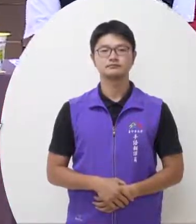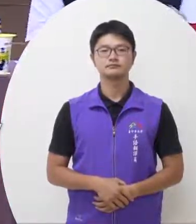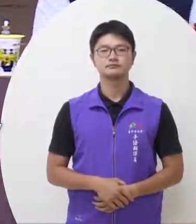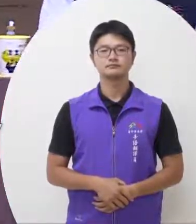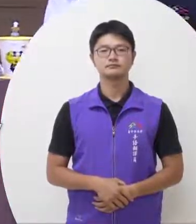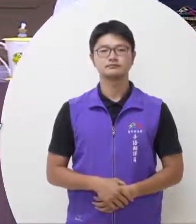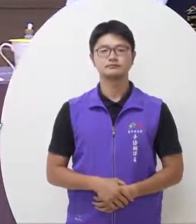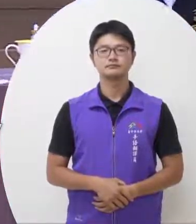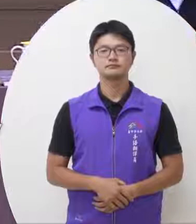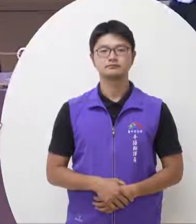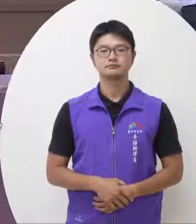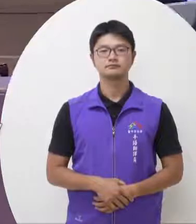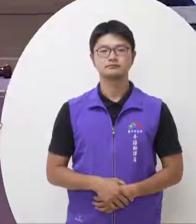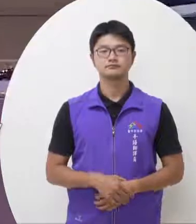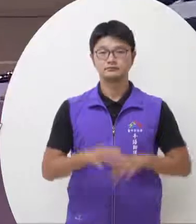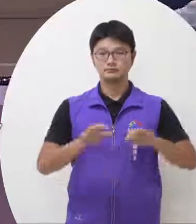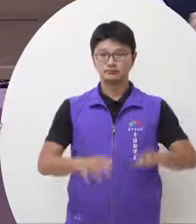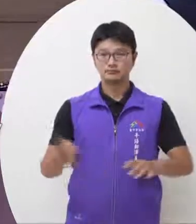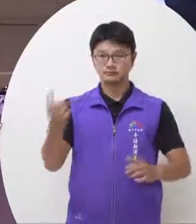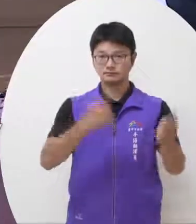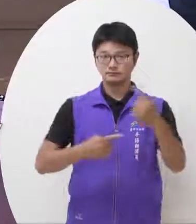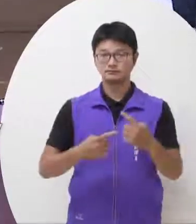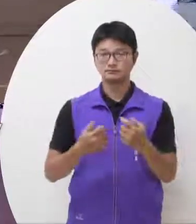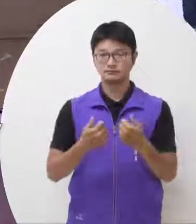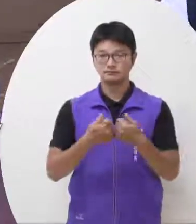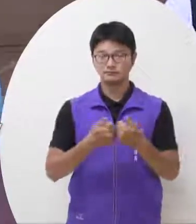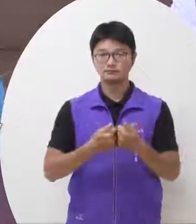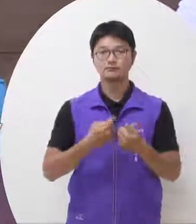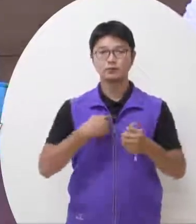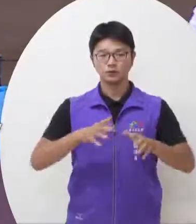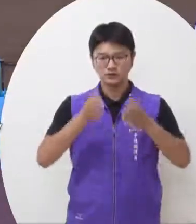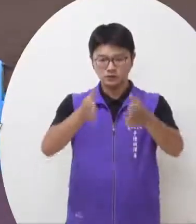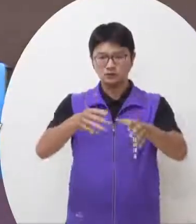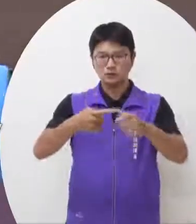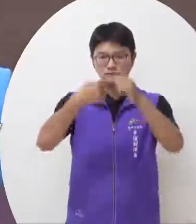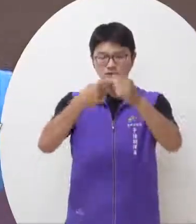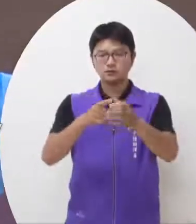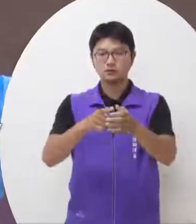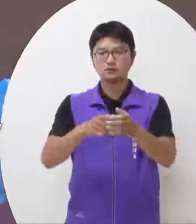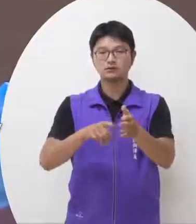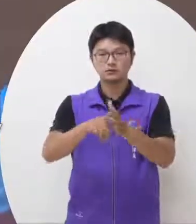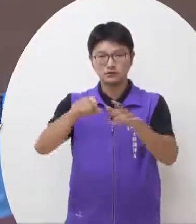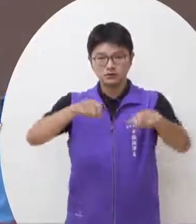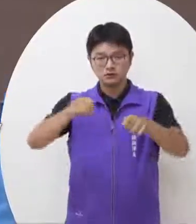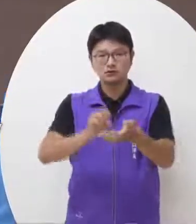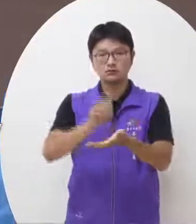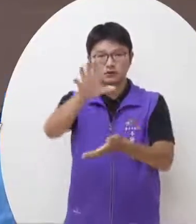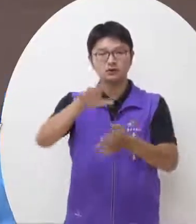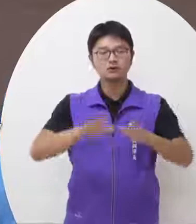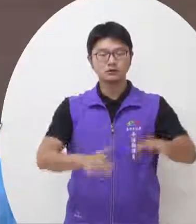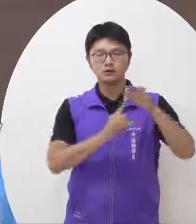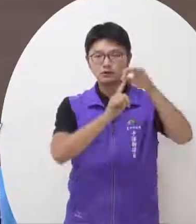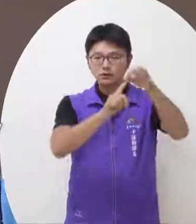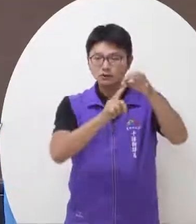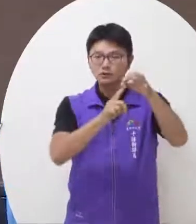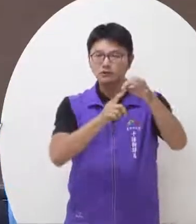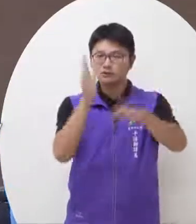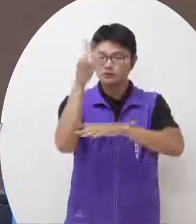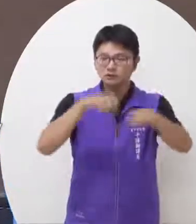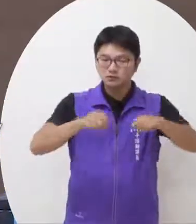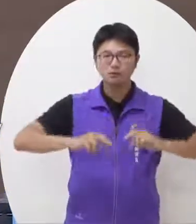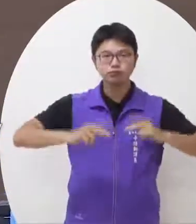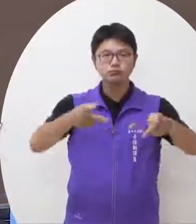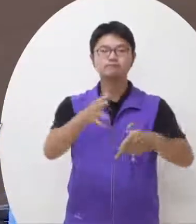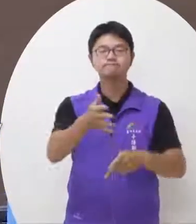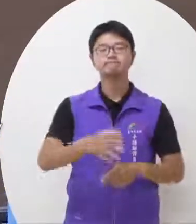我们今天各位与会人员哈，对于第一个专案报告，我再跟大家补充一下，为什么今年我们公车政策要调整哈。